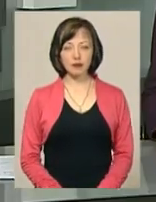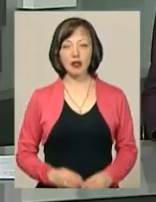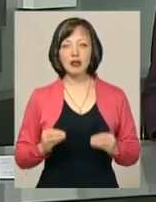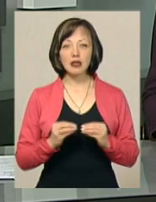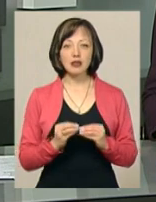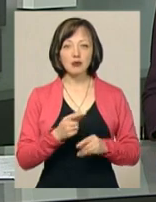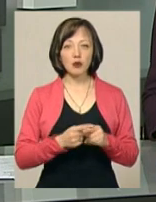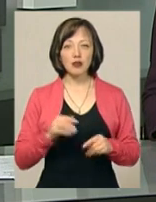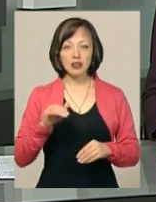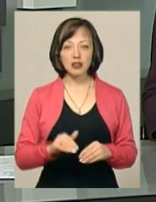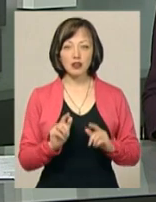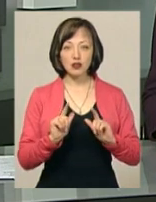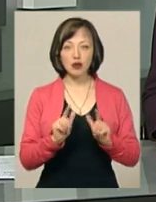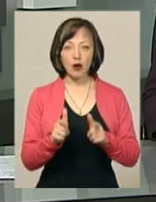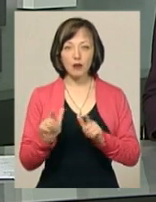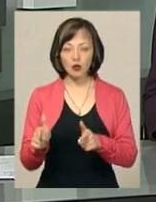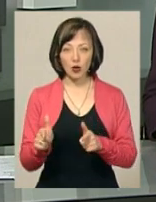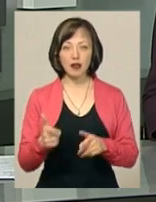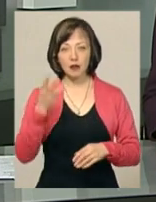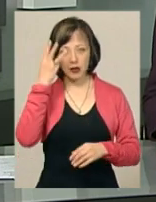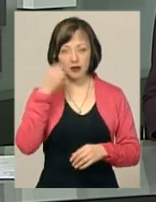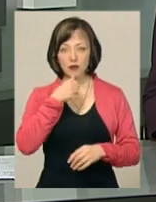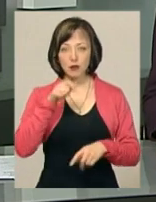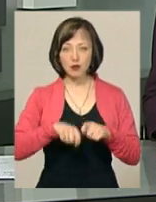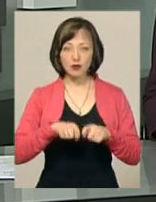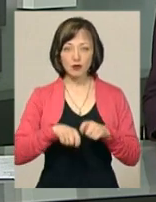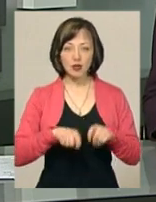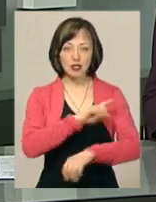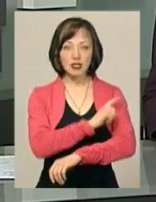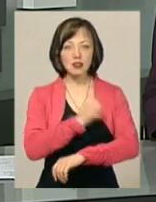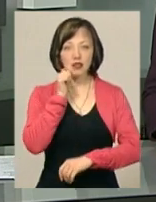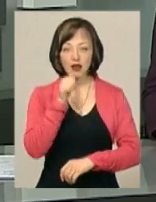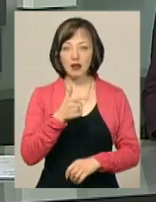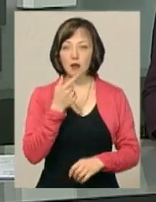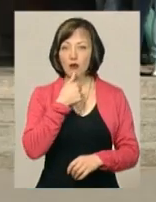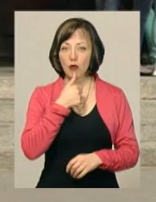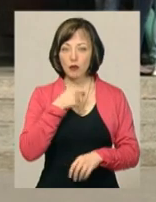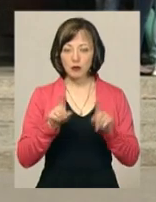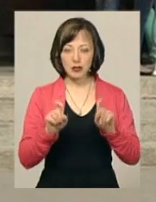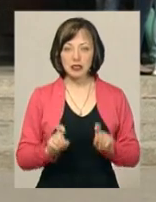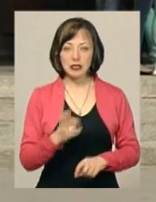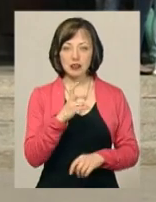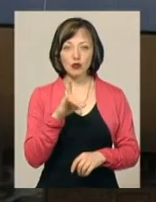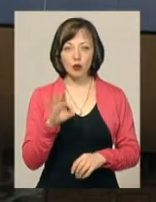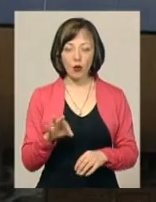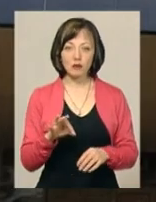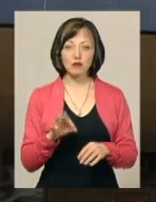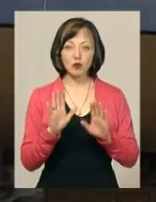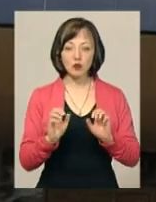Десять з половиною тисяч абітурієнтів Хмельниччини завтра випробують свої сили на пробному тестуванні. Складатимуть предмет на вибір,